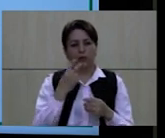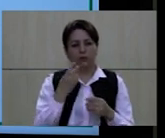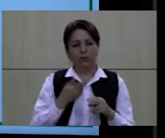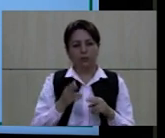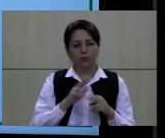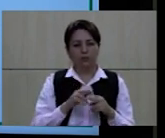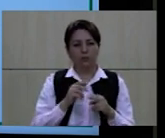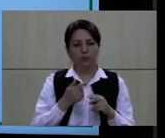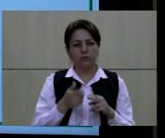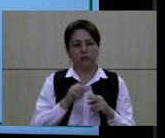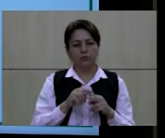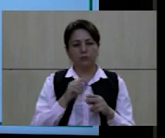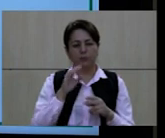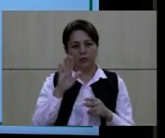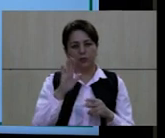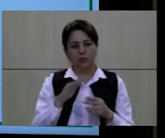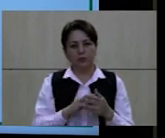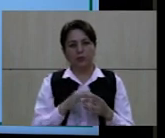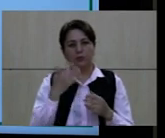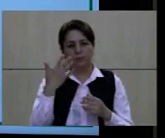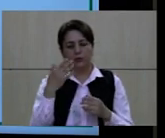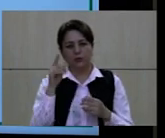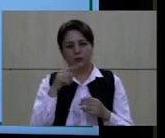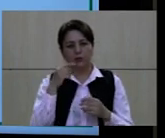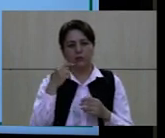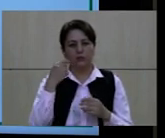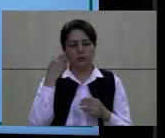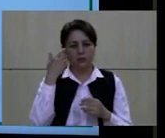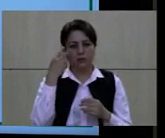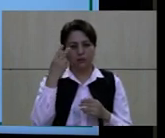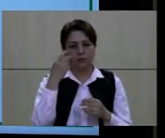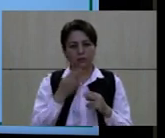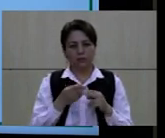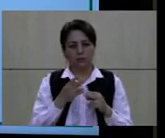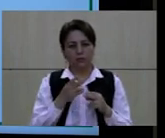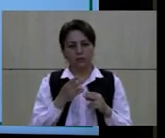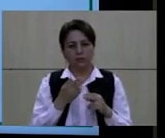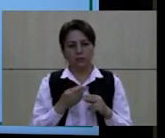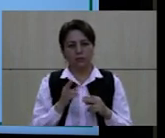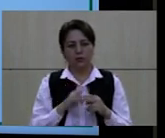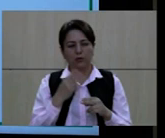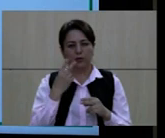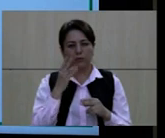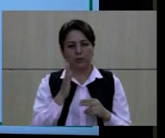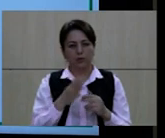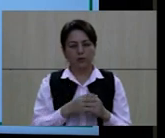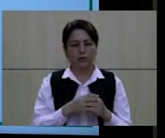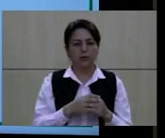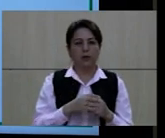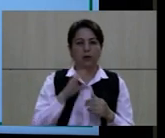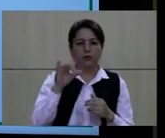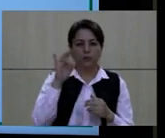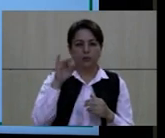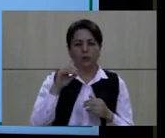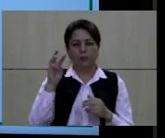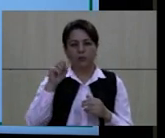5, 2 dan 1 uchun 5 dan 2 uchun esa 2 bo'ladi. Va ularni surat maxrajiga